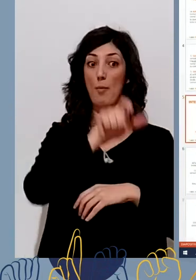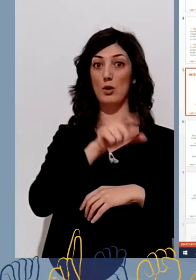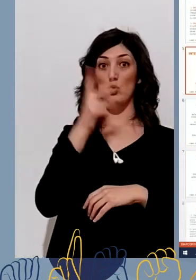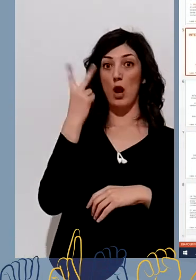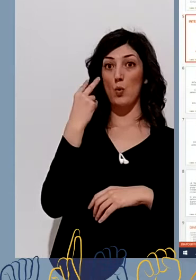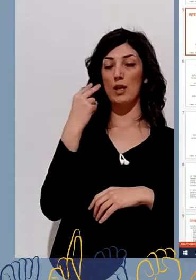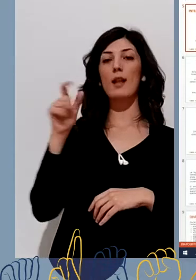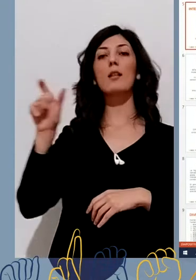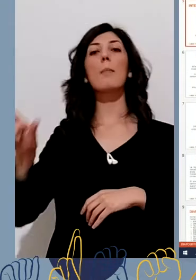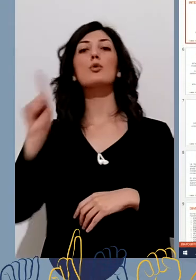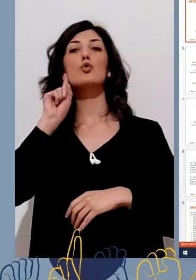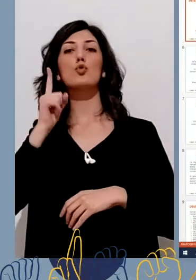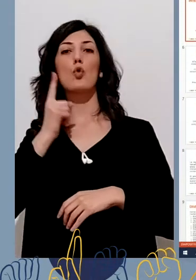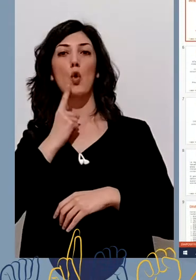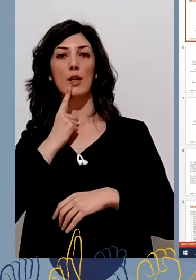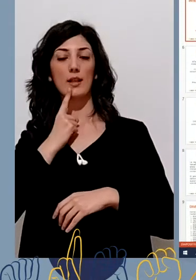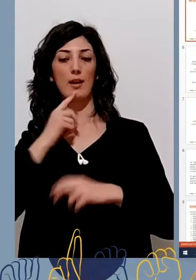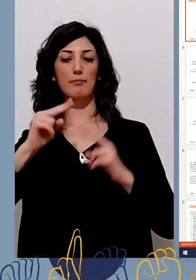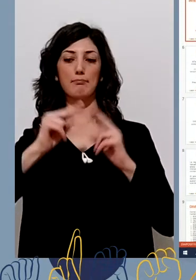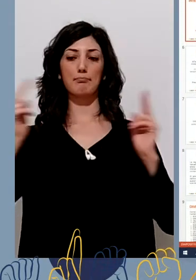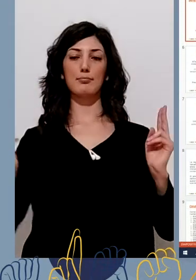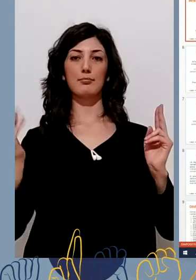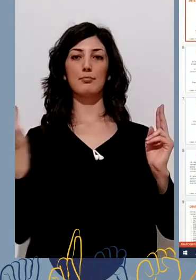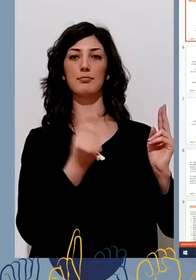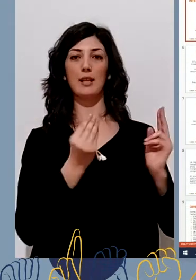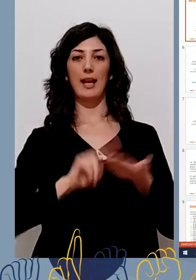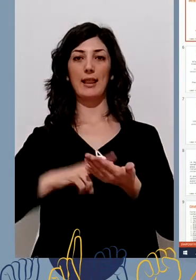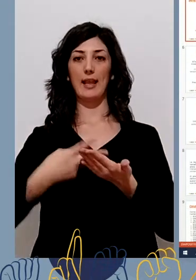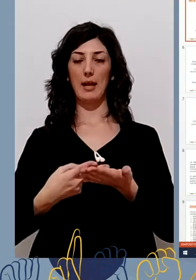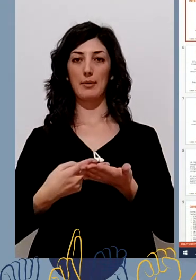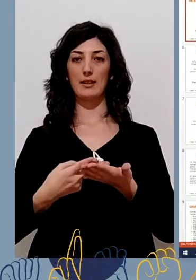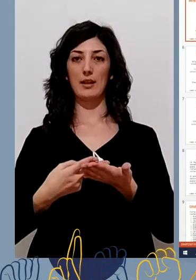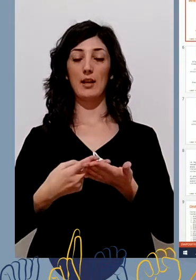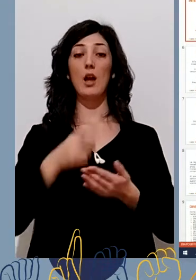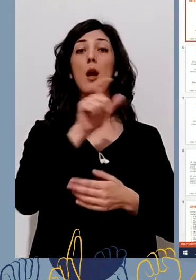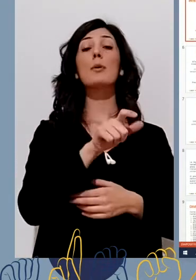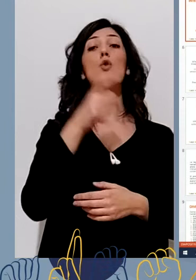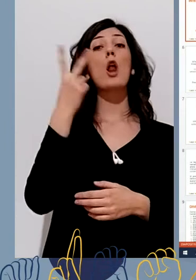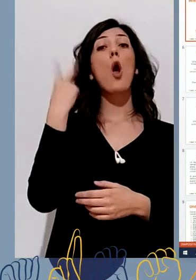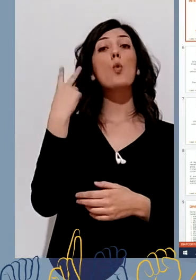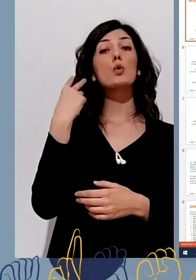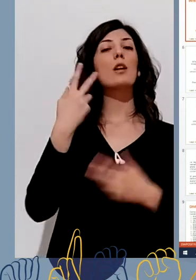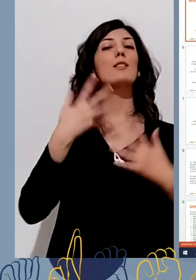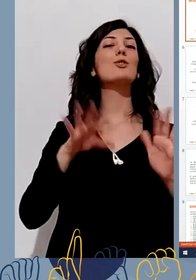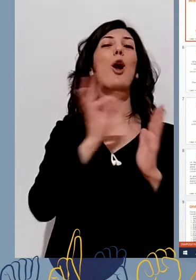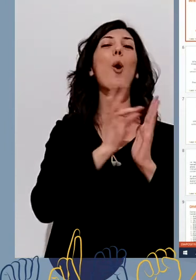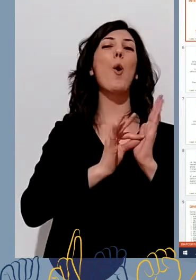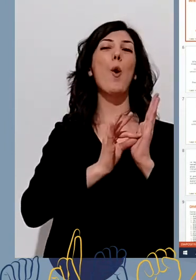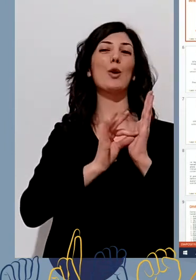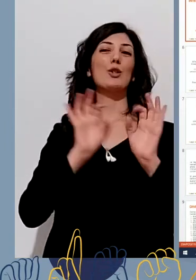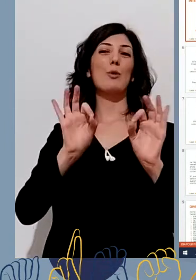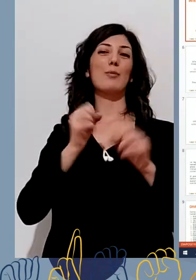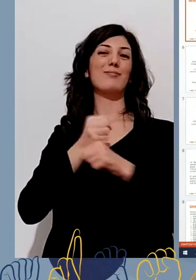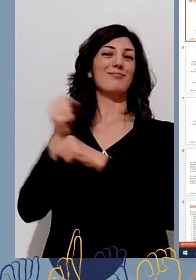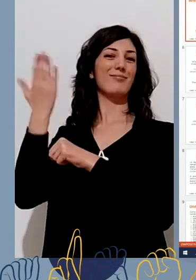persona sorda. Con la persona udente utilizza, come dicevano, il codice della lingua parlata,